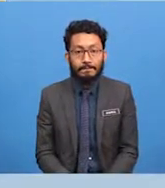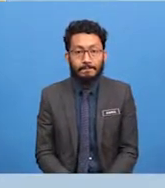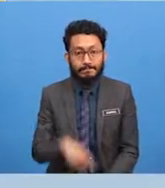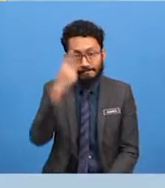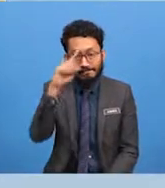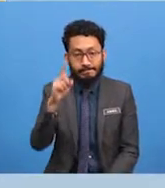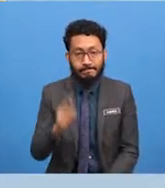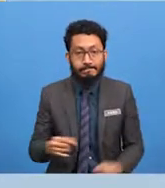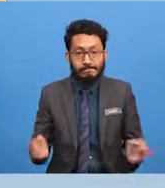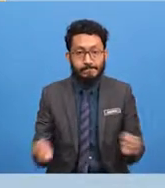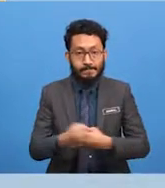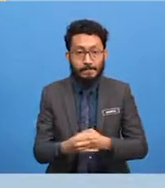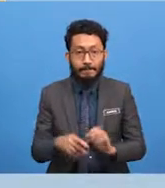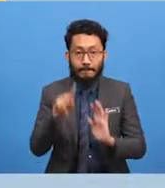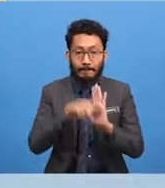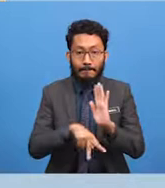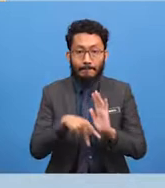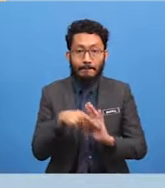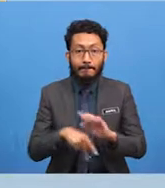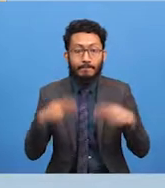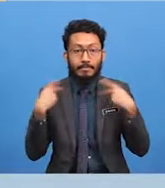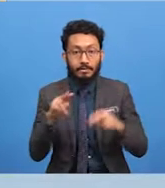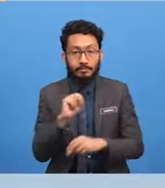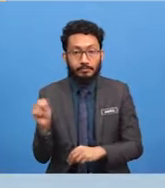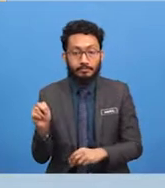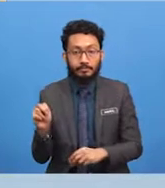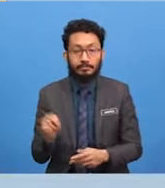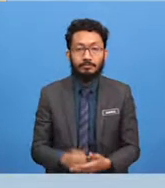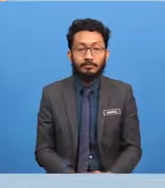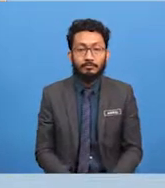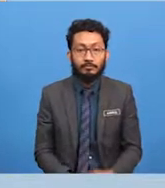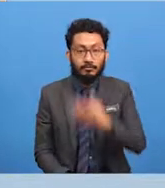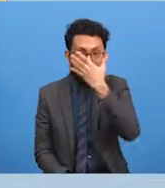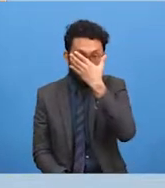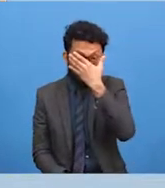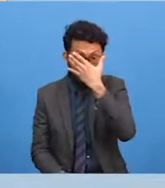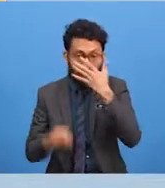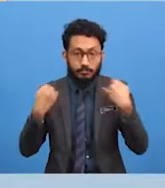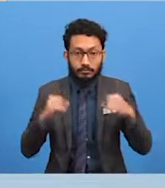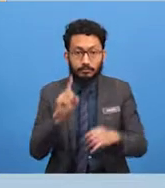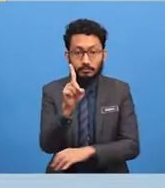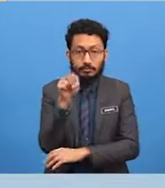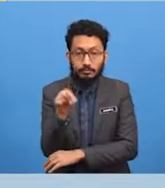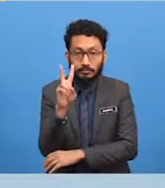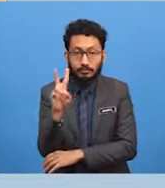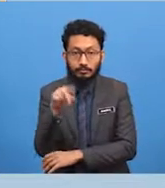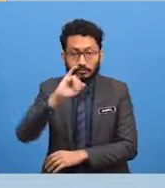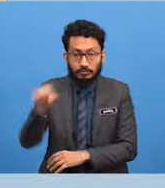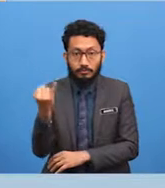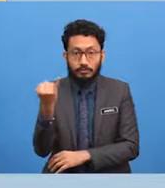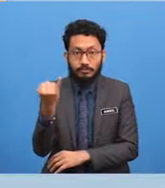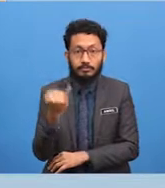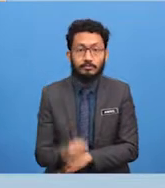Jabatan Pemasaran adalah mencapai jualan 1.2 juta